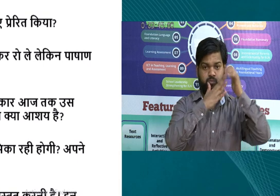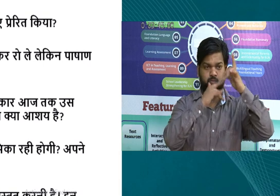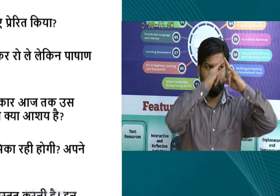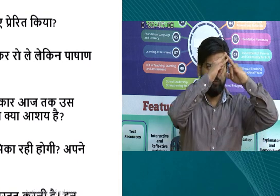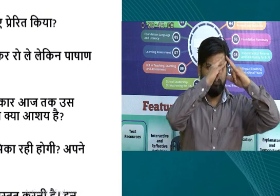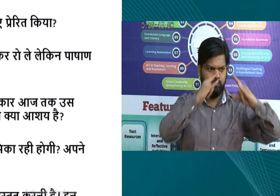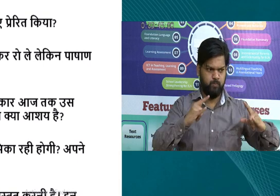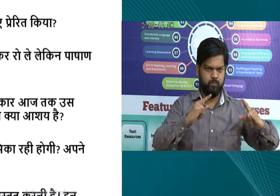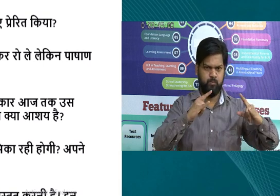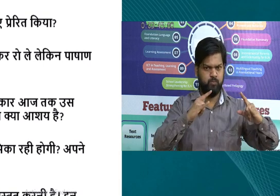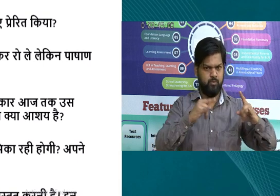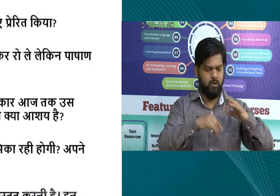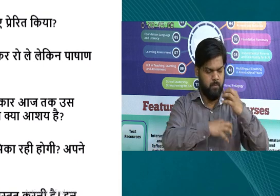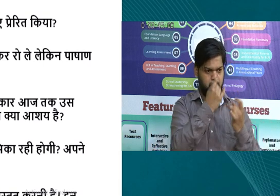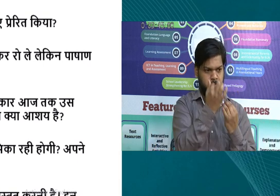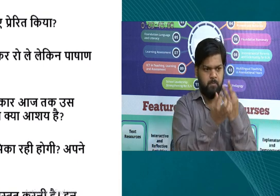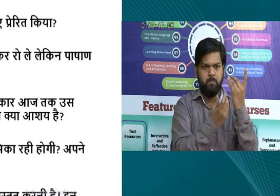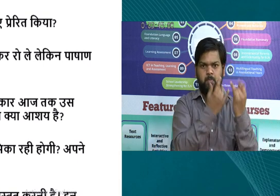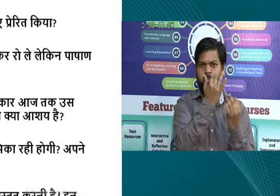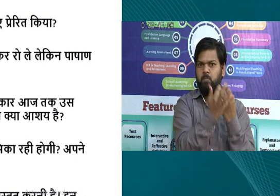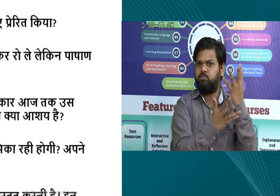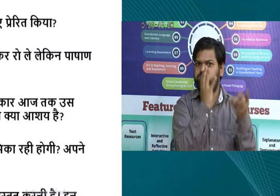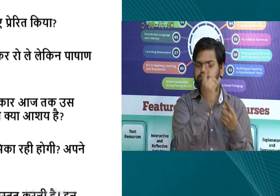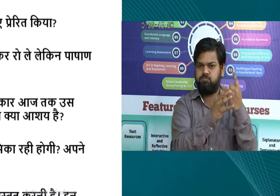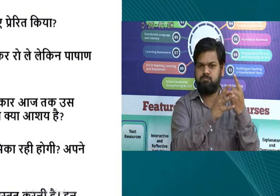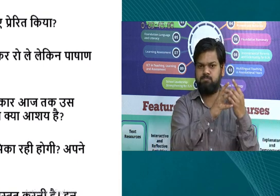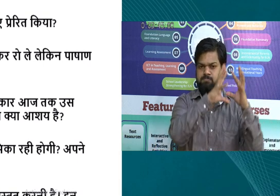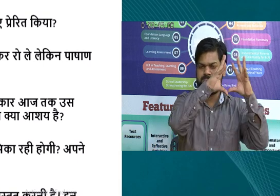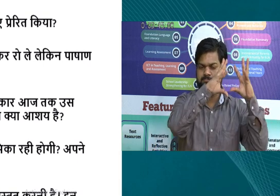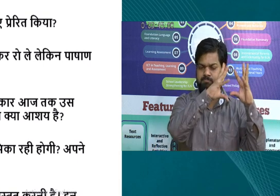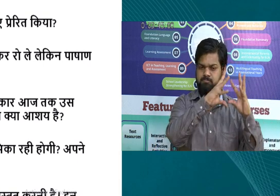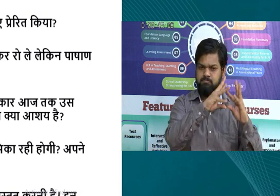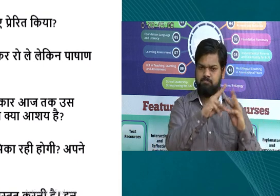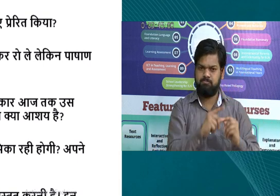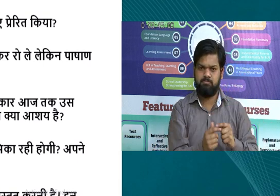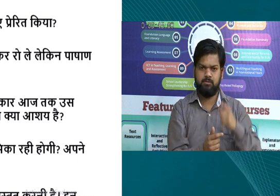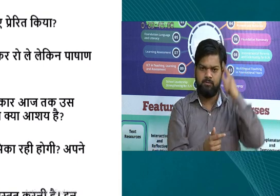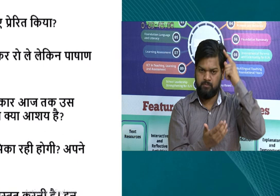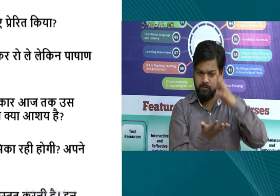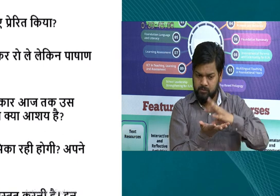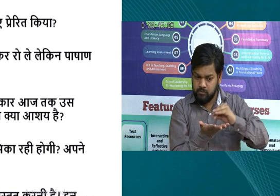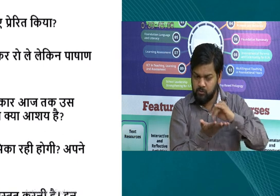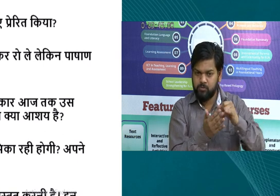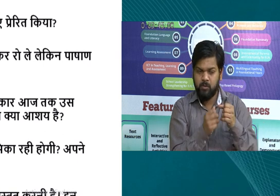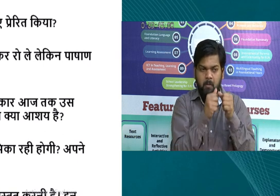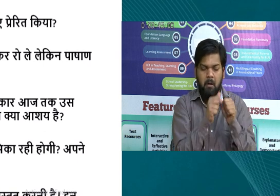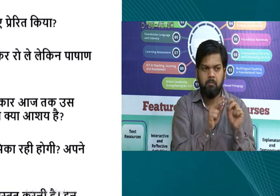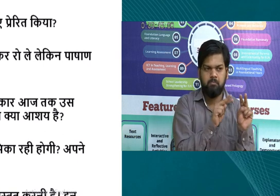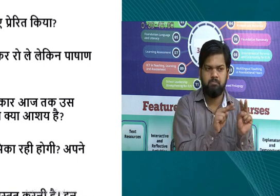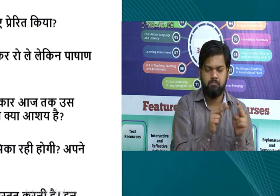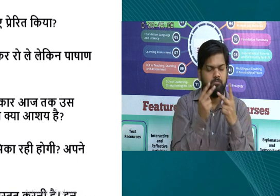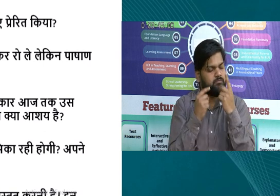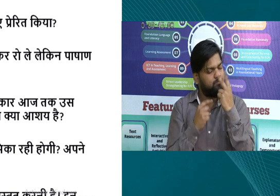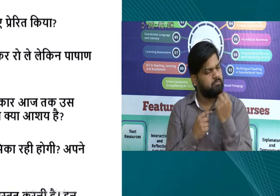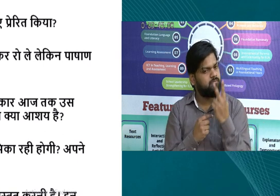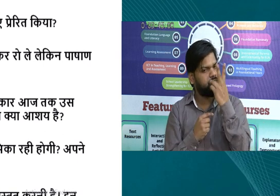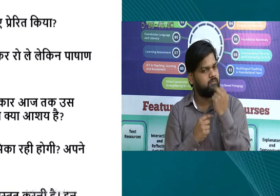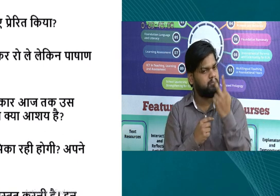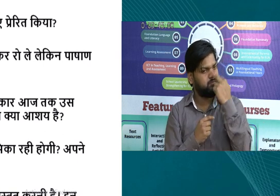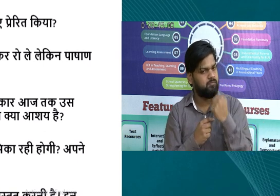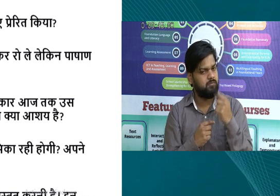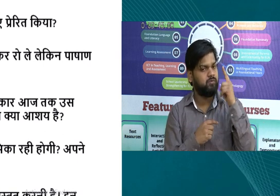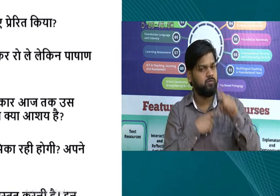लेकिन पाषाण हृदय वाले जनरल ने किस भाई के कारण उसकी यह